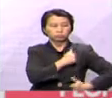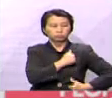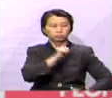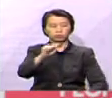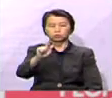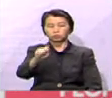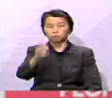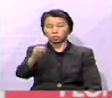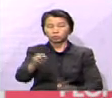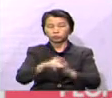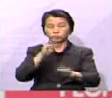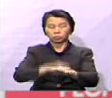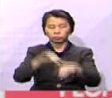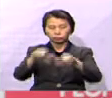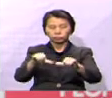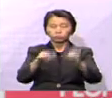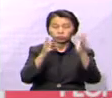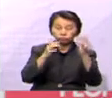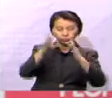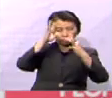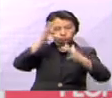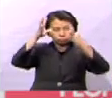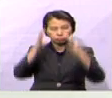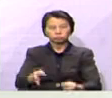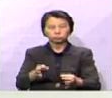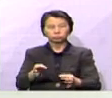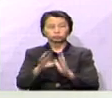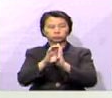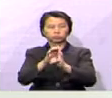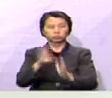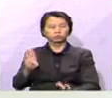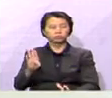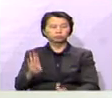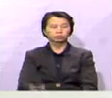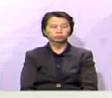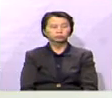ATM ketika masih menanti keputusan sampel B